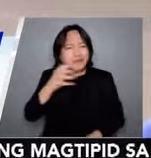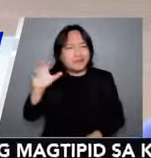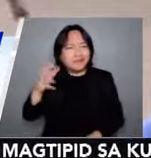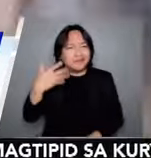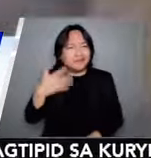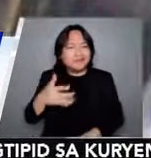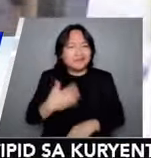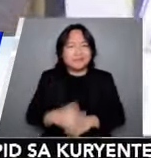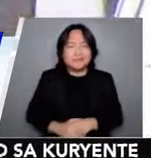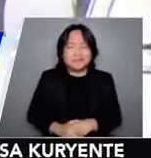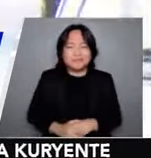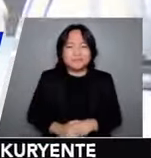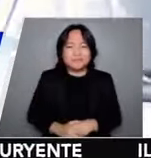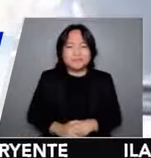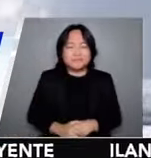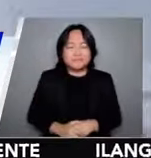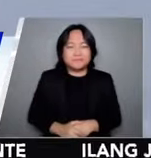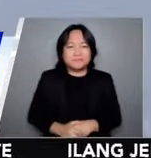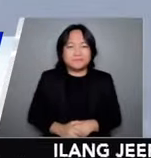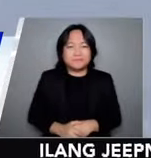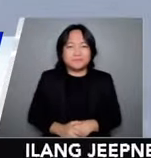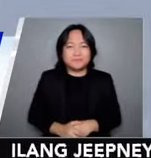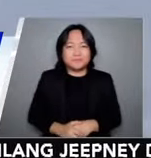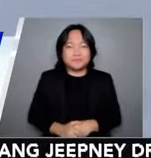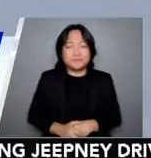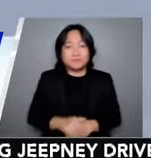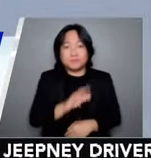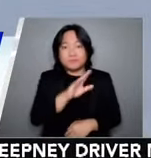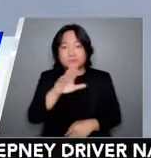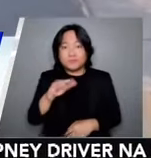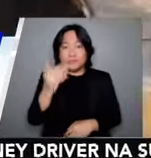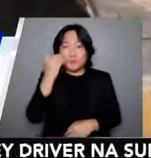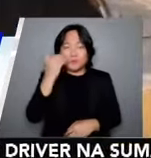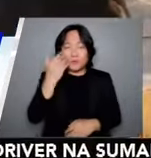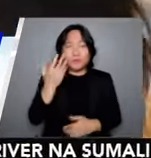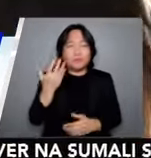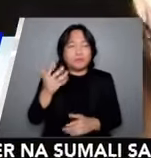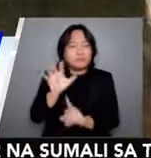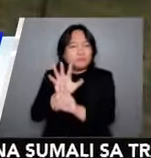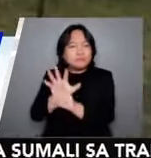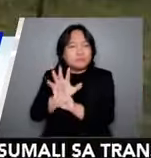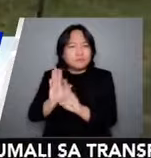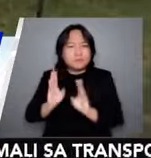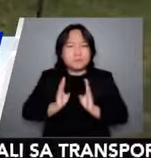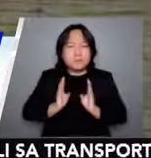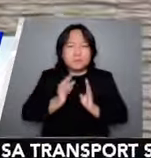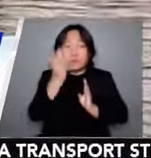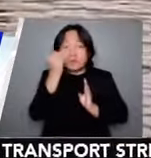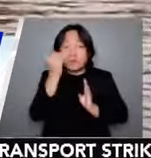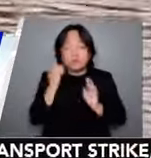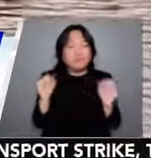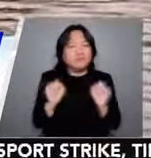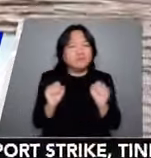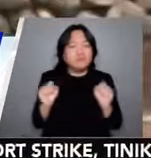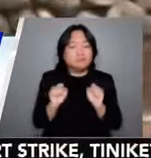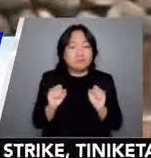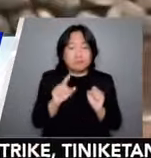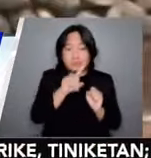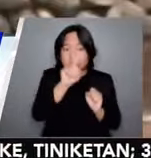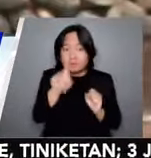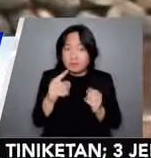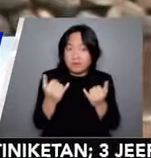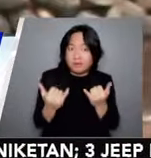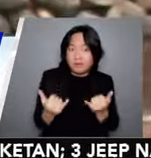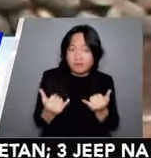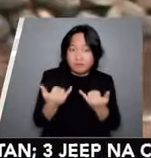nag-jacket minsan. Pero hindi na dayong malamig na temperatura. Nararanasan pa nga ba dito sa Baguio? Malamig